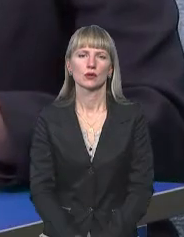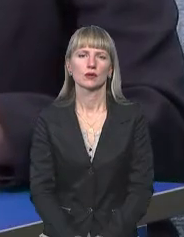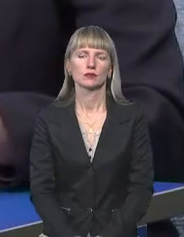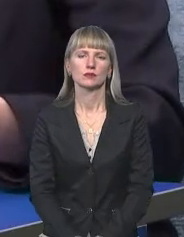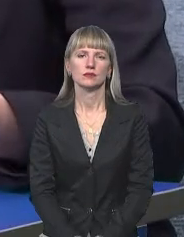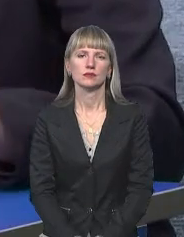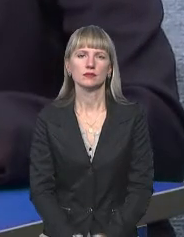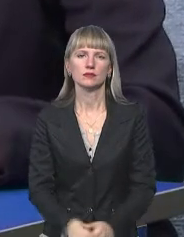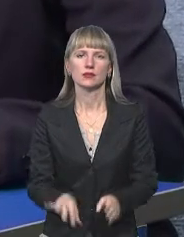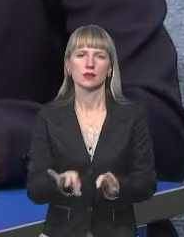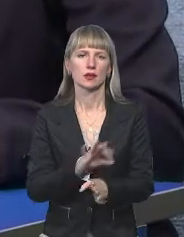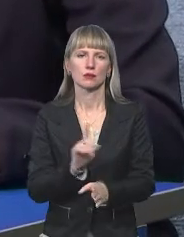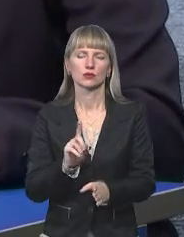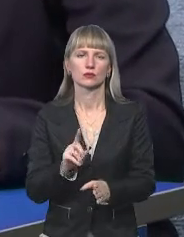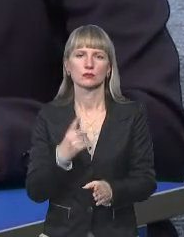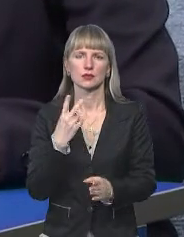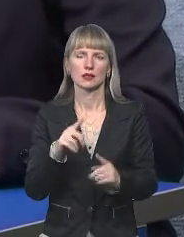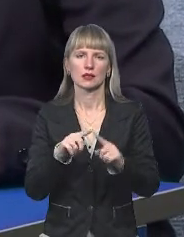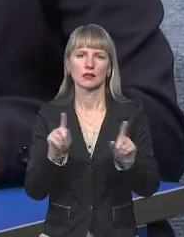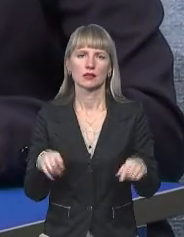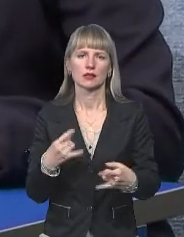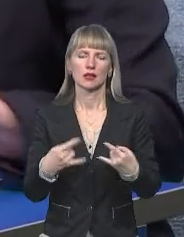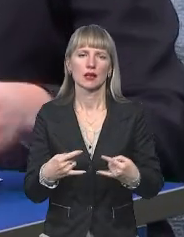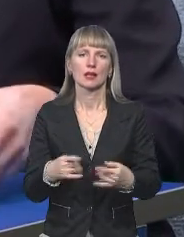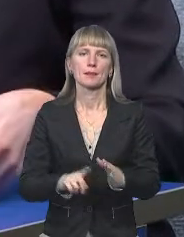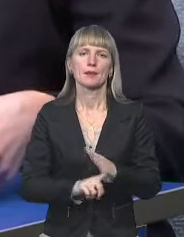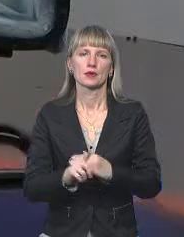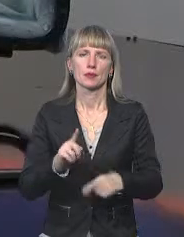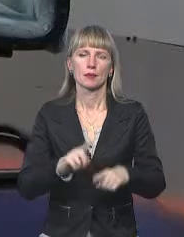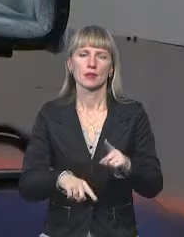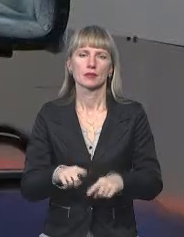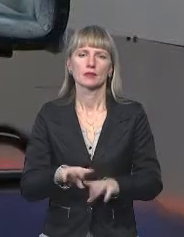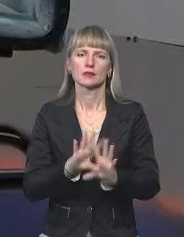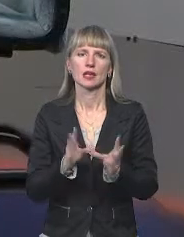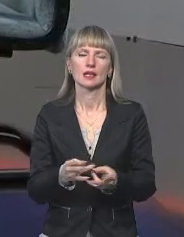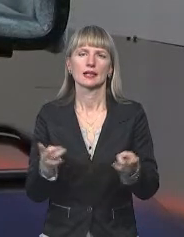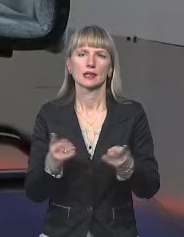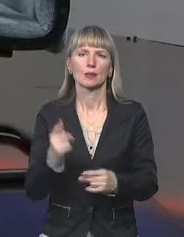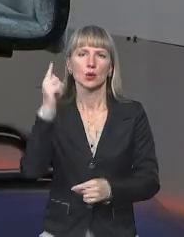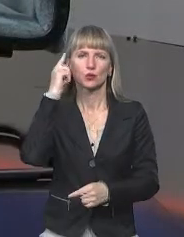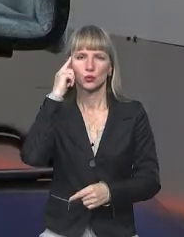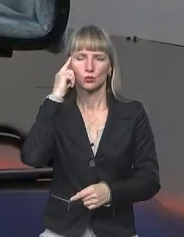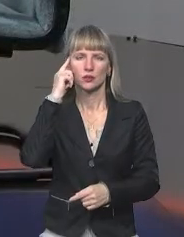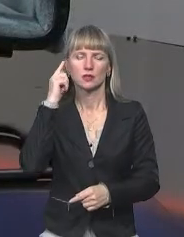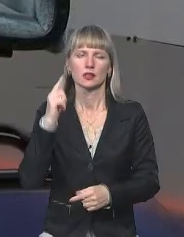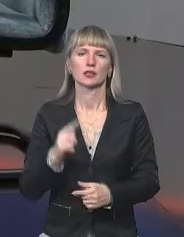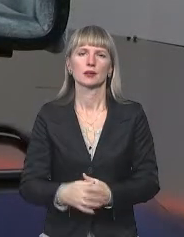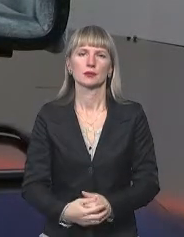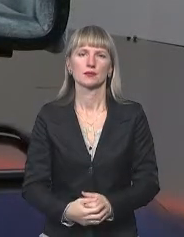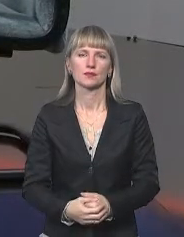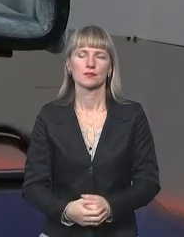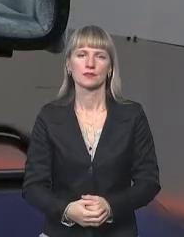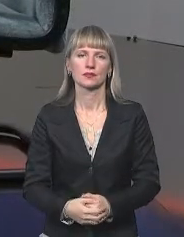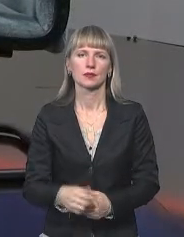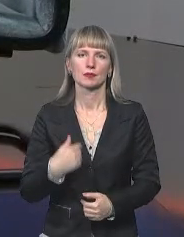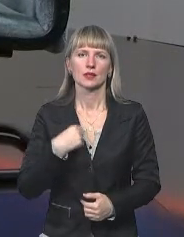цю інфографіку, от Запоріжжі що закуповують здебільшого? Ну, дивіться, для початку батькам взагалі треба розуміти, ось я,